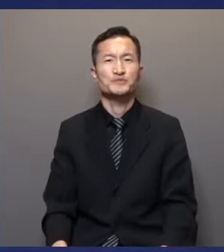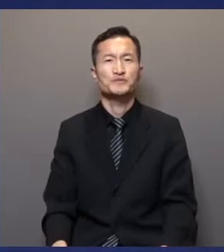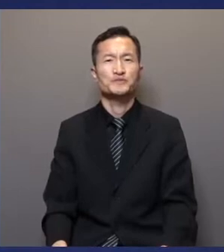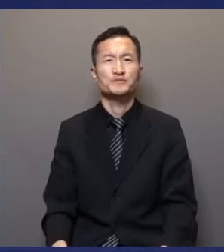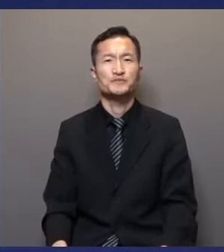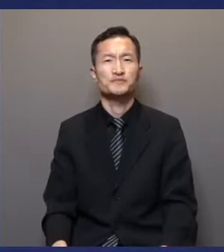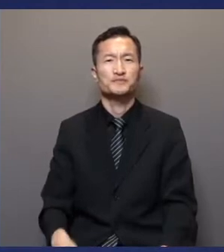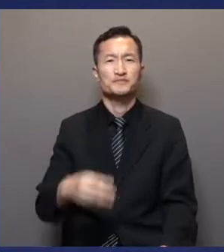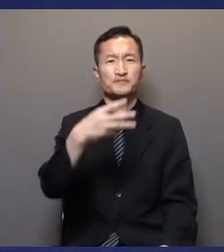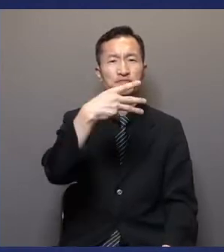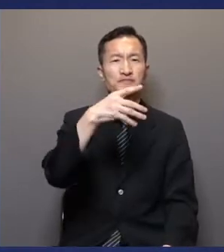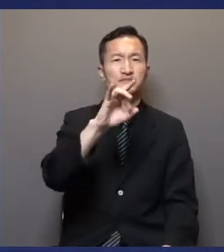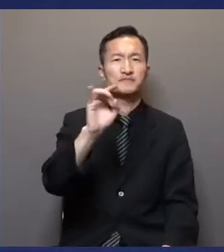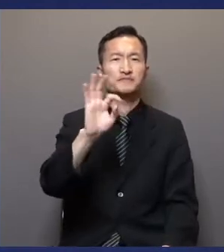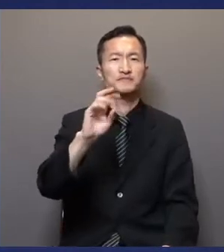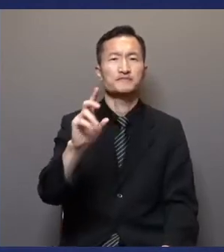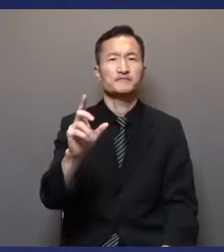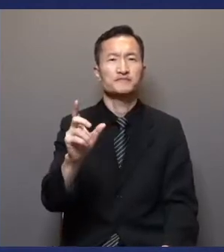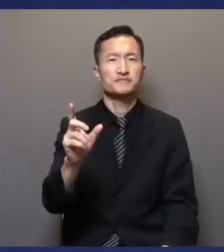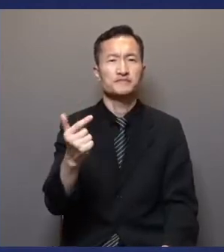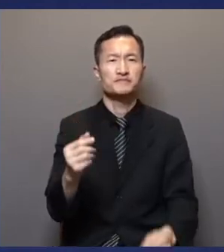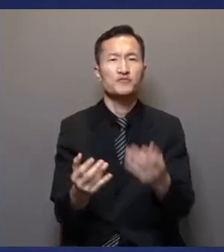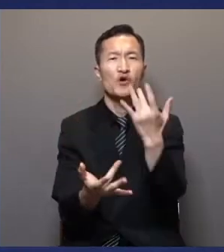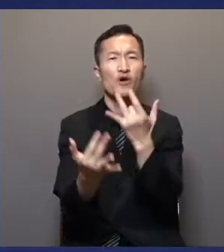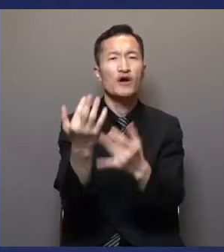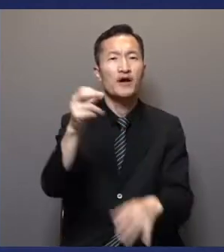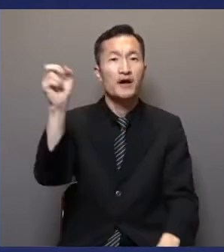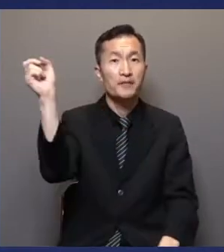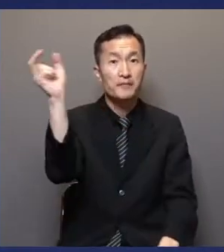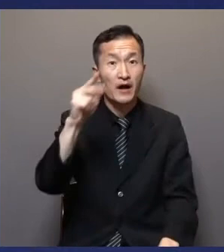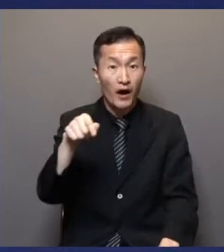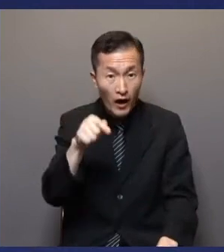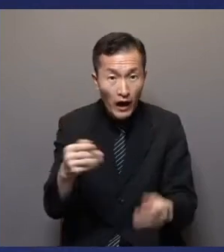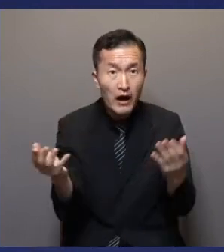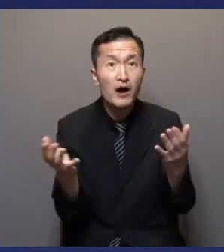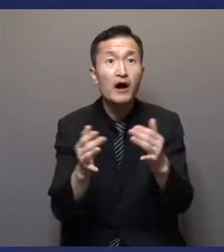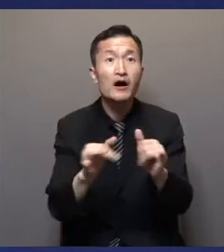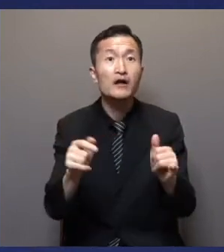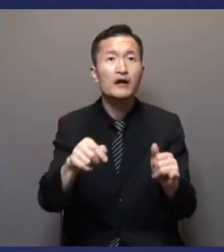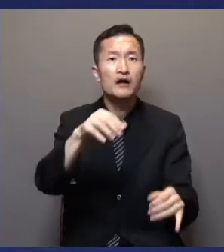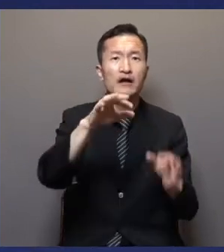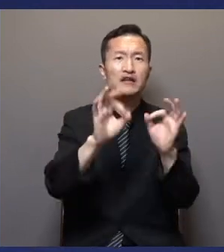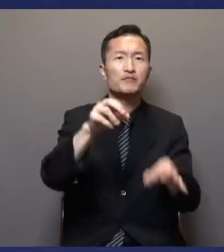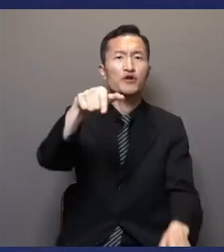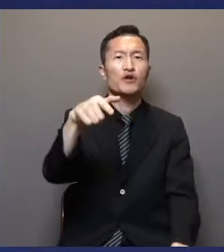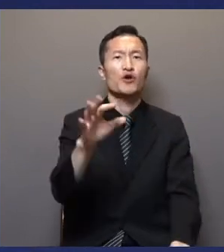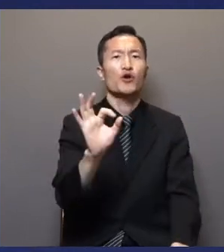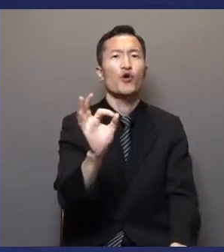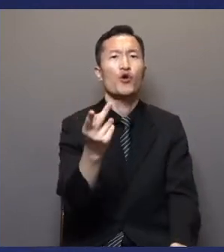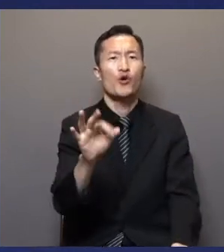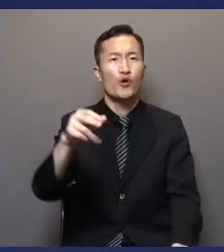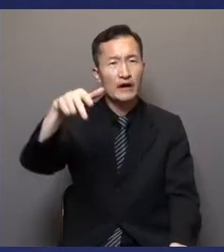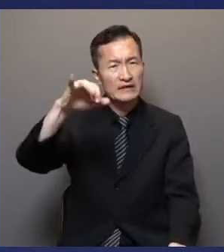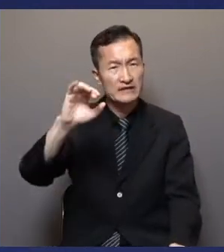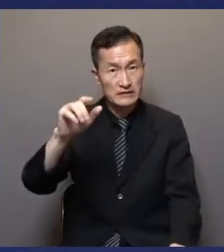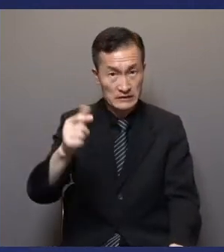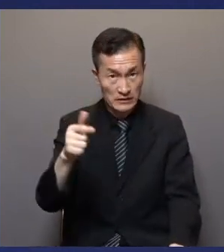태안의 화력발전소에서 일하시던 김용균 씨가 2018년 사망을